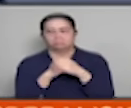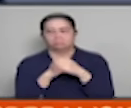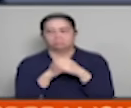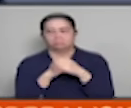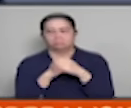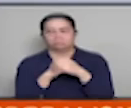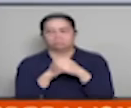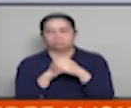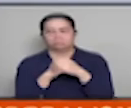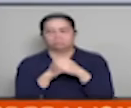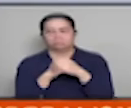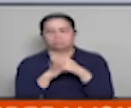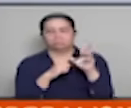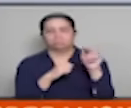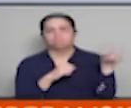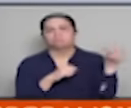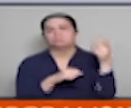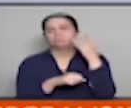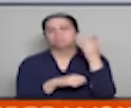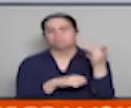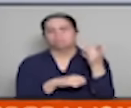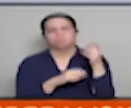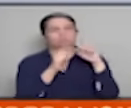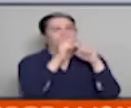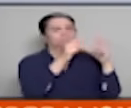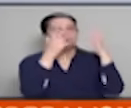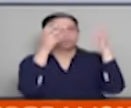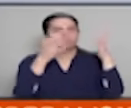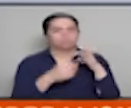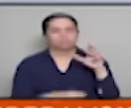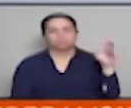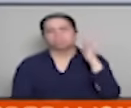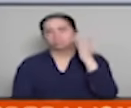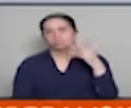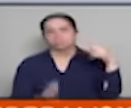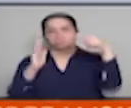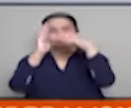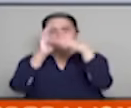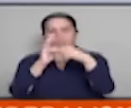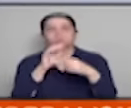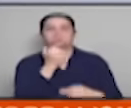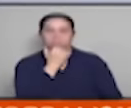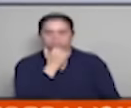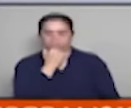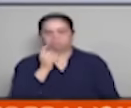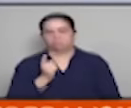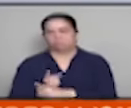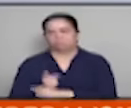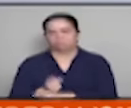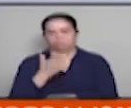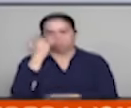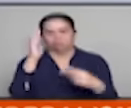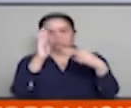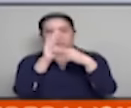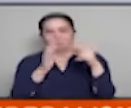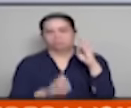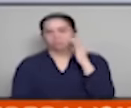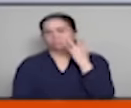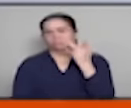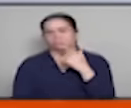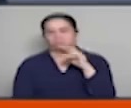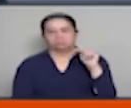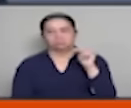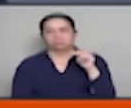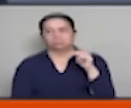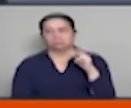si kagawad? Si ano, sir? Si yung baklang minura niya, sir. Ah, si Becky nag-jumper? Oo. Eh, mali nga naman. Ba't kasi nag-jumper si Becky?